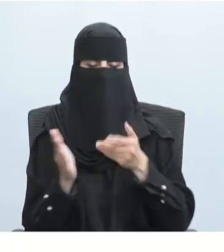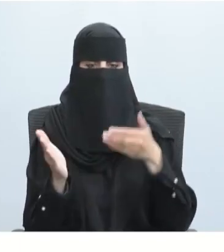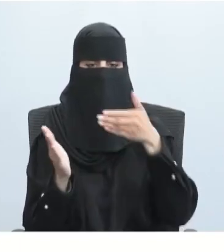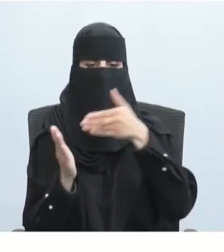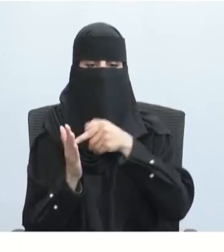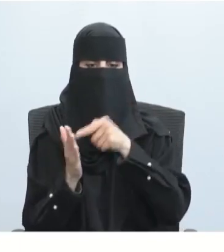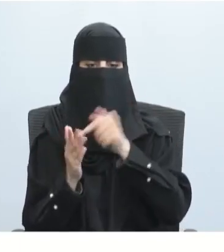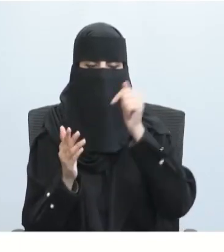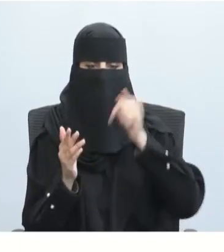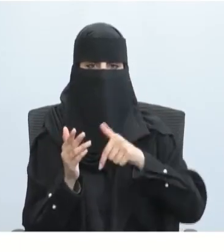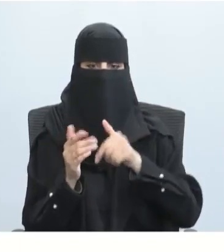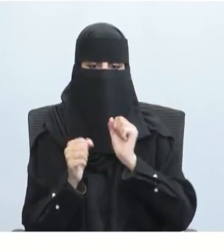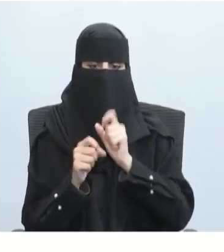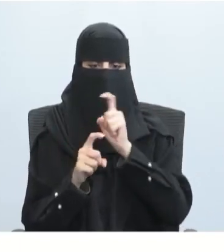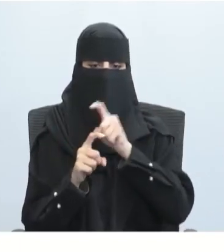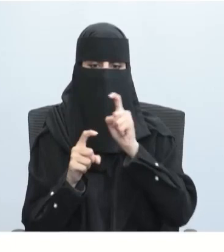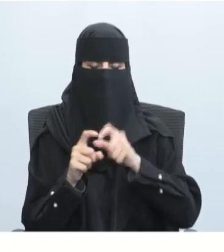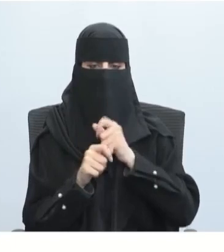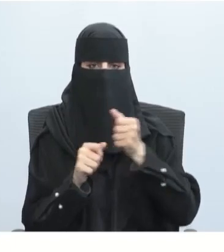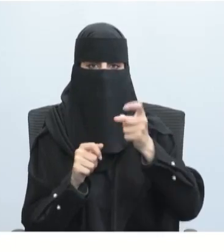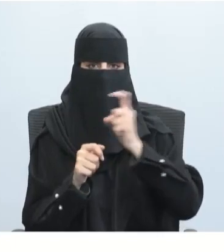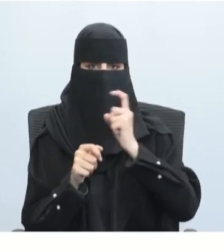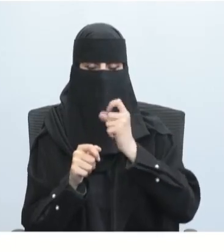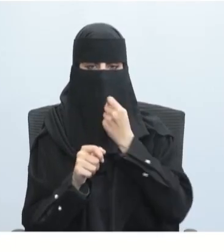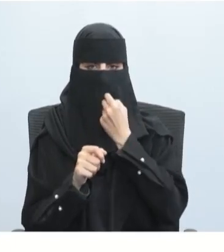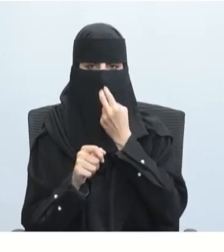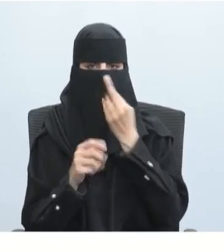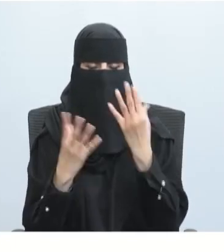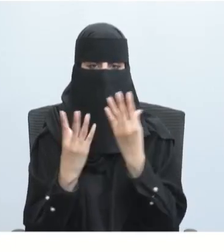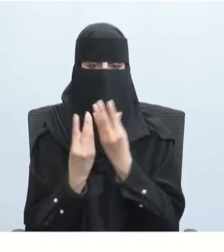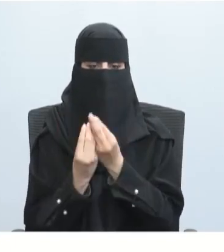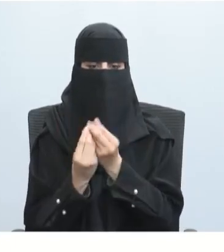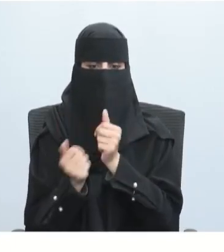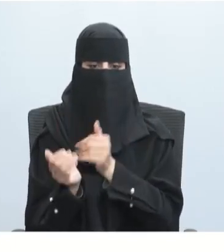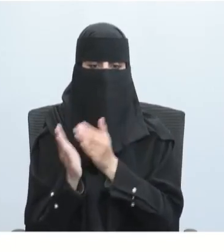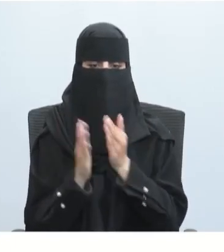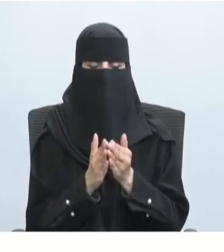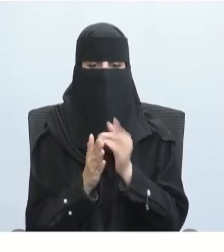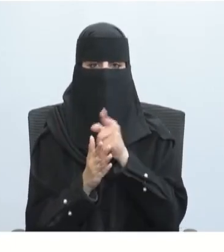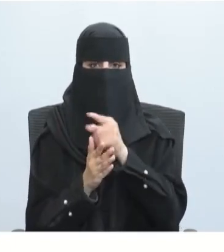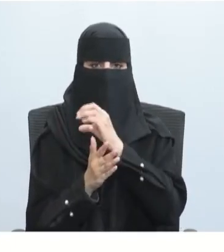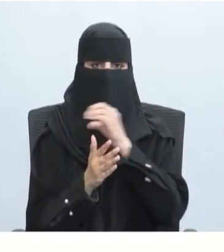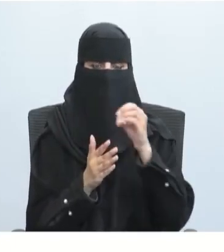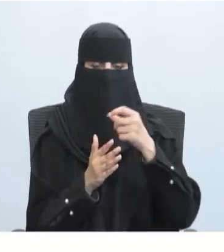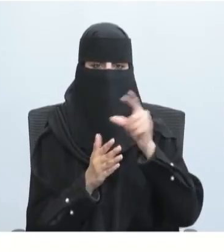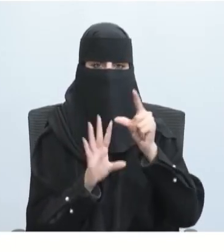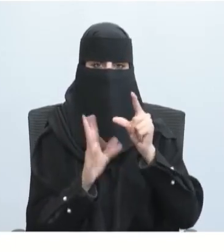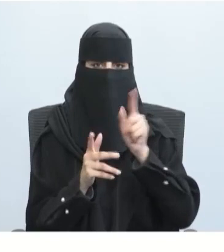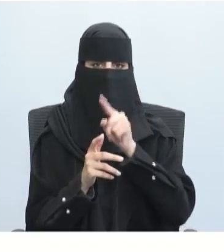المدخرات الحاليه بناء على معدل عائد معين وفتره زمنيه